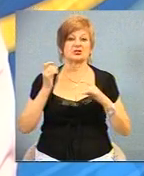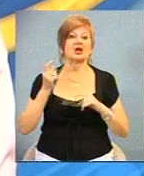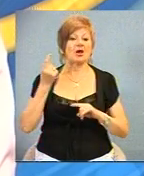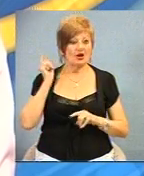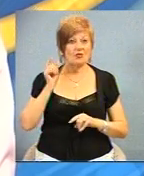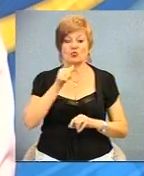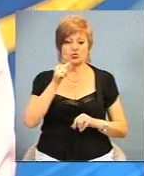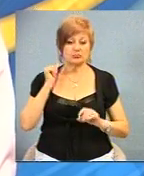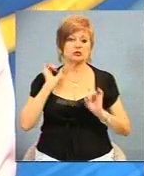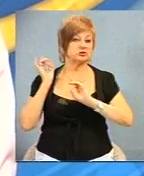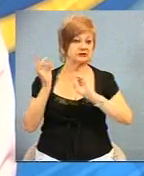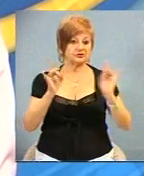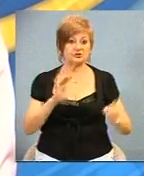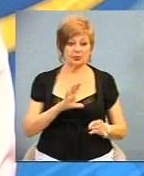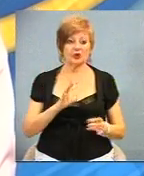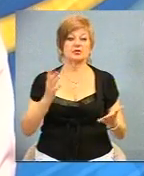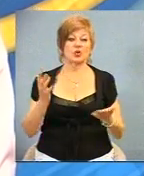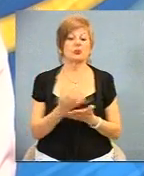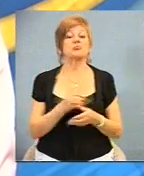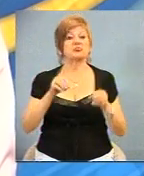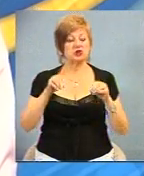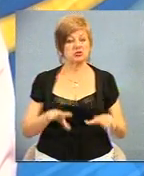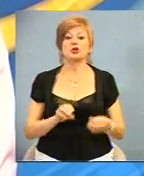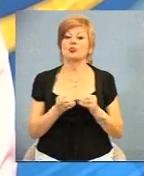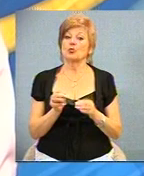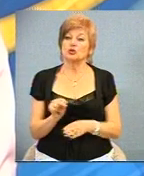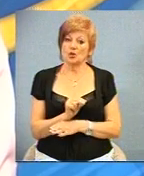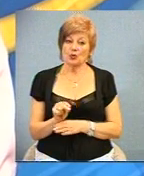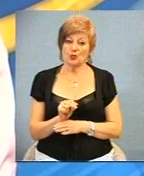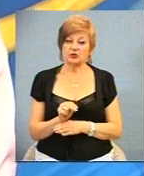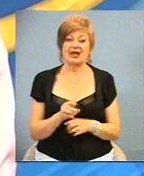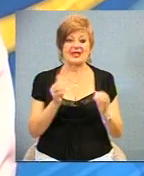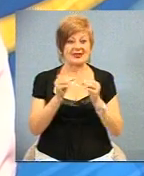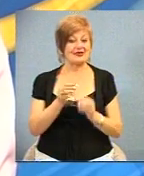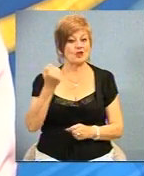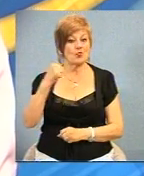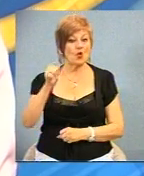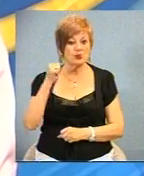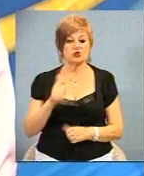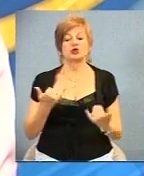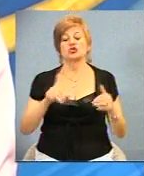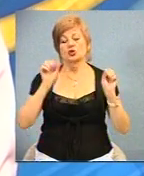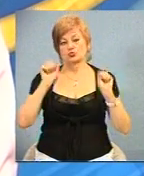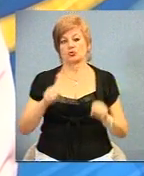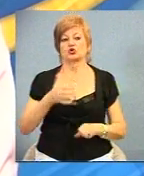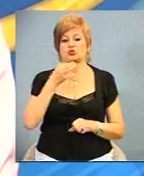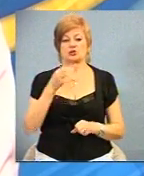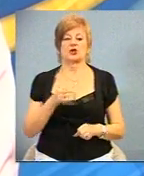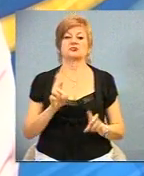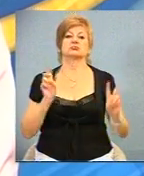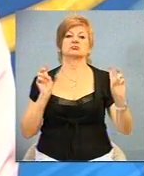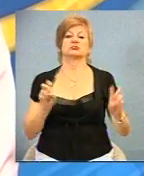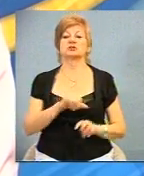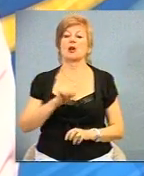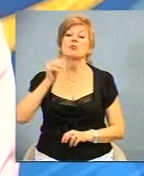що найголовніше, допоміг у вирішенні проблеми з ремонтом. Минулорічна десятка переможців тепер цілком може претендувати на звання